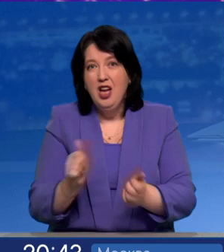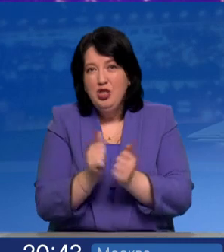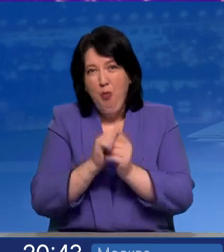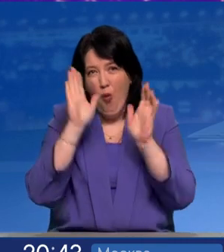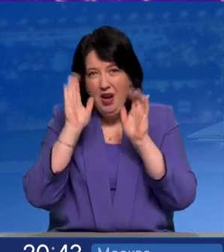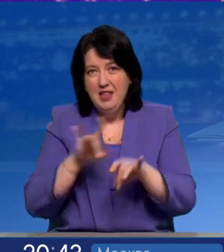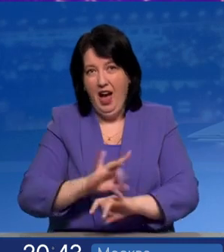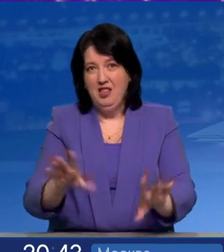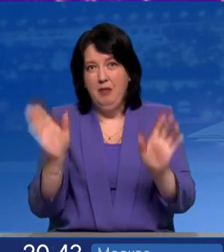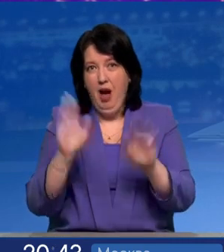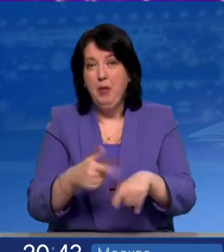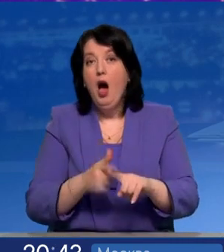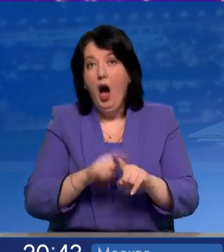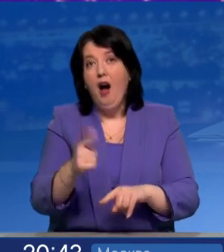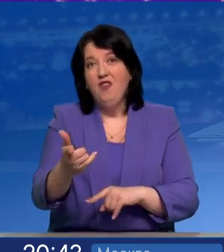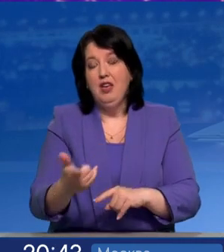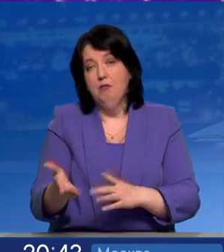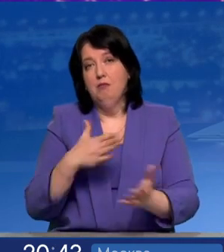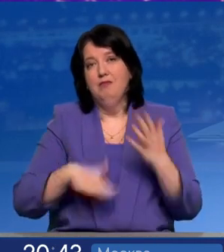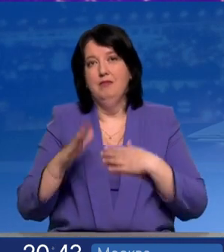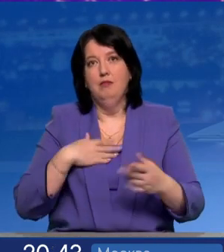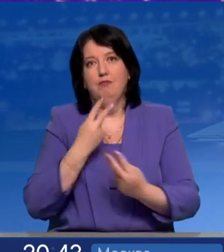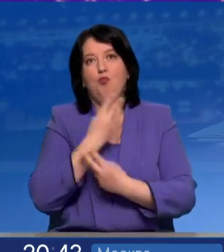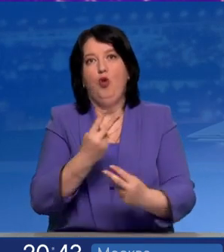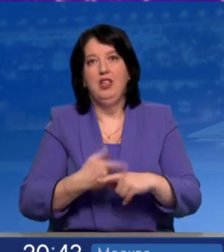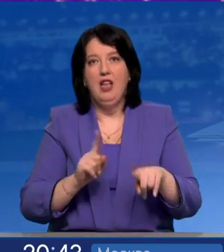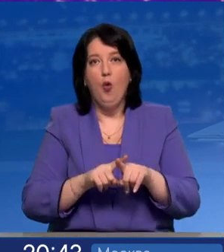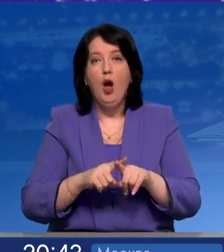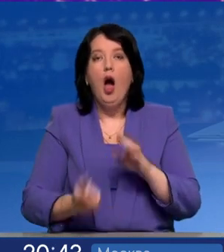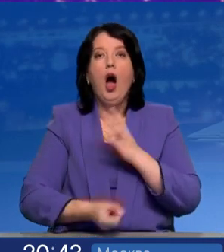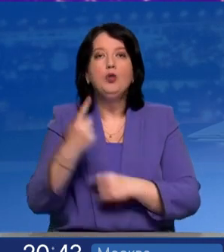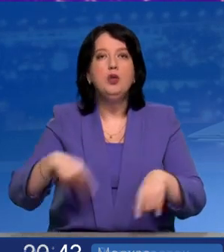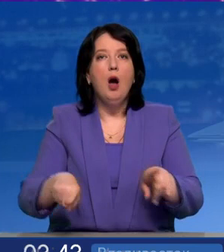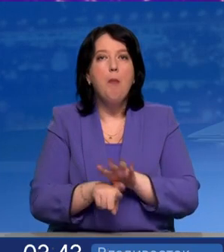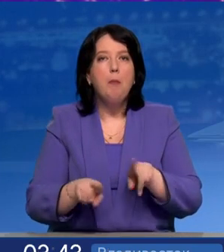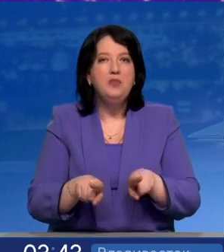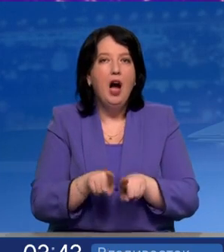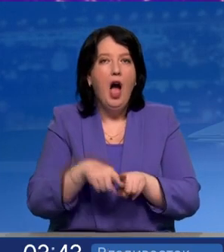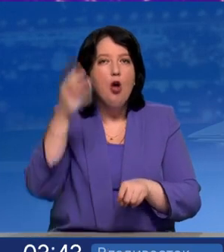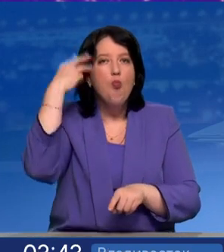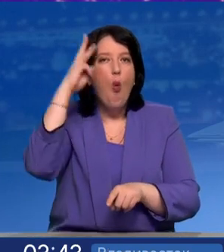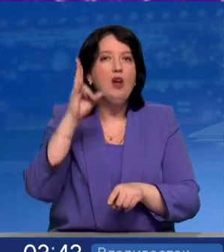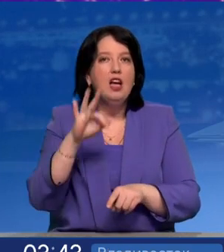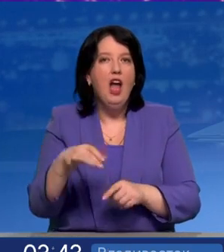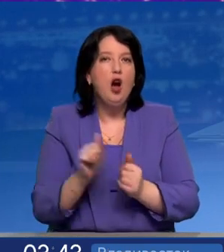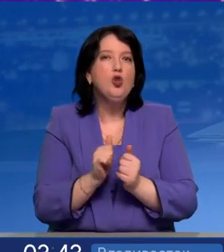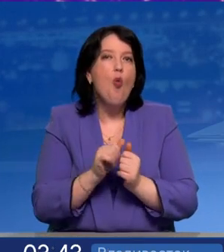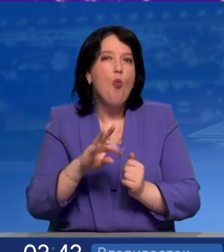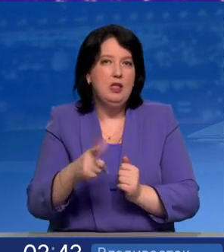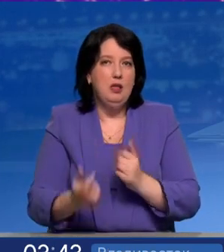думаете, почему и в какой момент вот пришла эта мода на глупость? Ведь в какой-то, ну, мы жили в то время, когда вот,